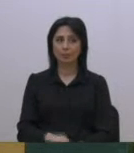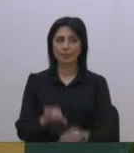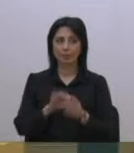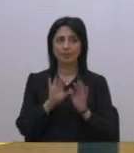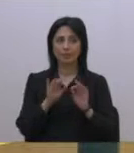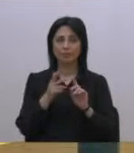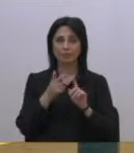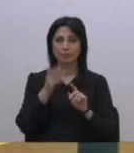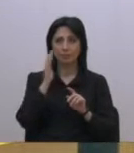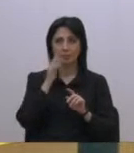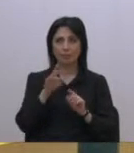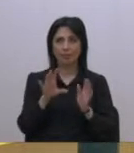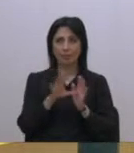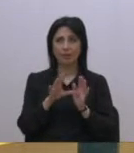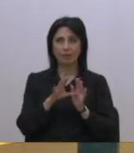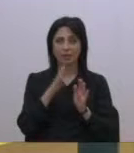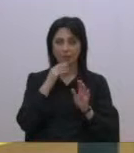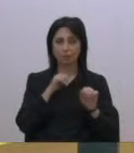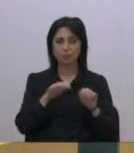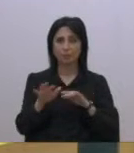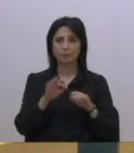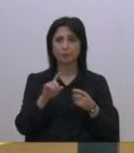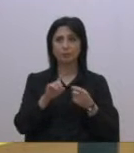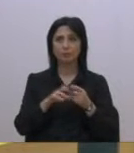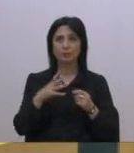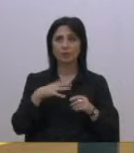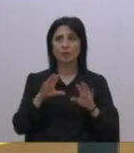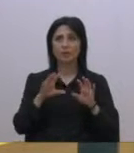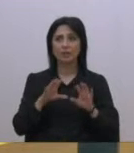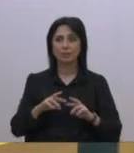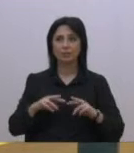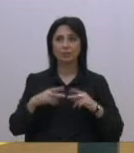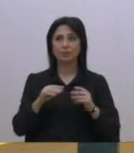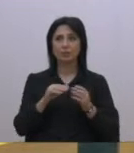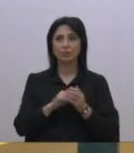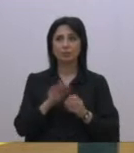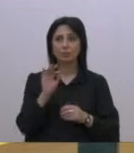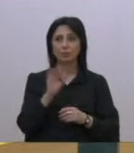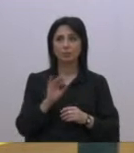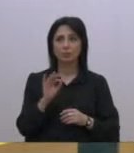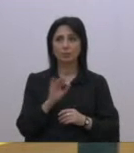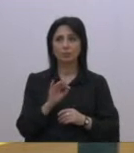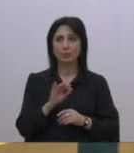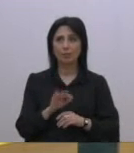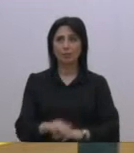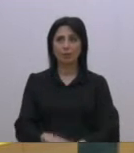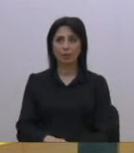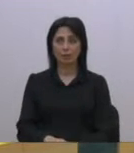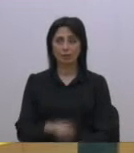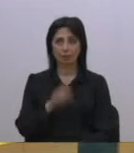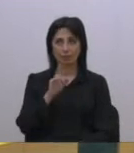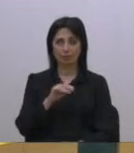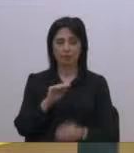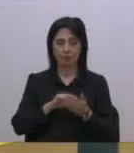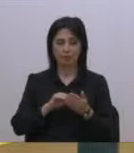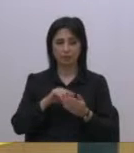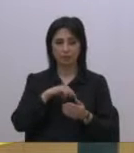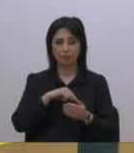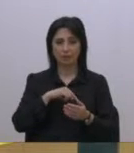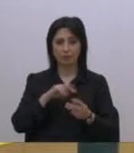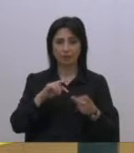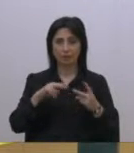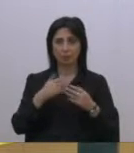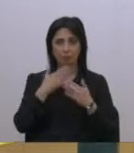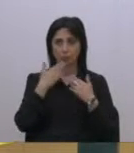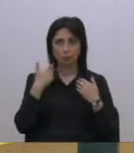წარმოგიდგენთ მესამე მოსმენით ენერგეტიკისა და წყალმომარაგების შესახებ საქართველოს კანონში ცვლილების შეტანის თაობაზე და რედაქციული ხასიათის ცვლილებები